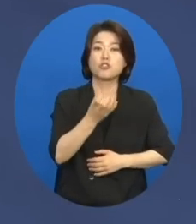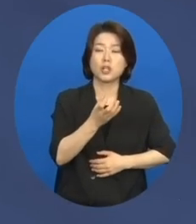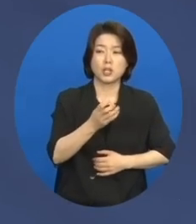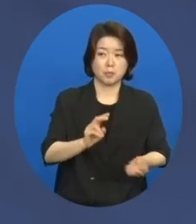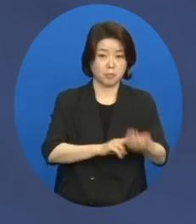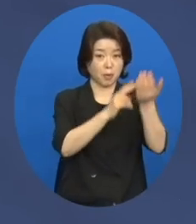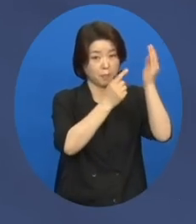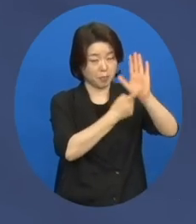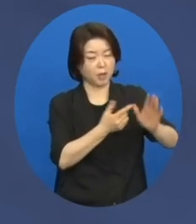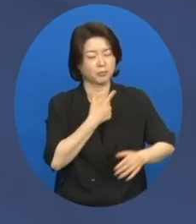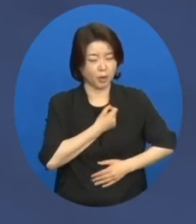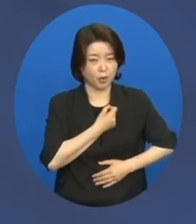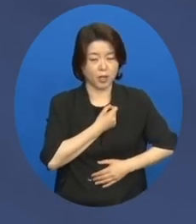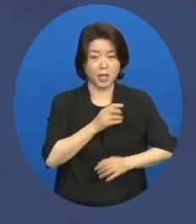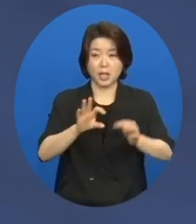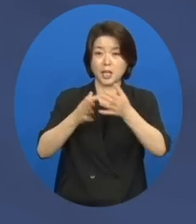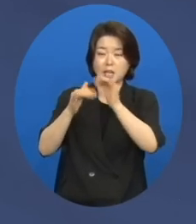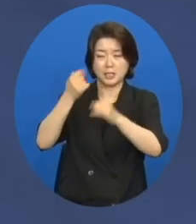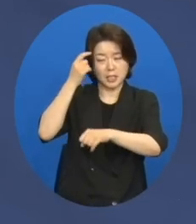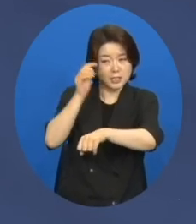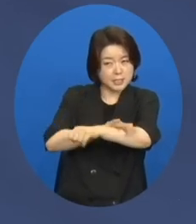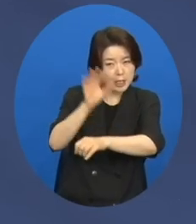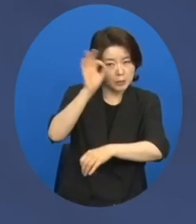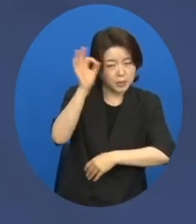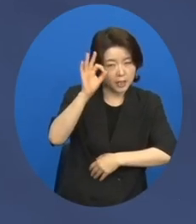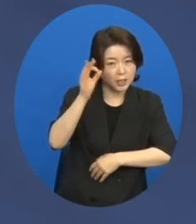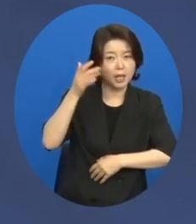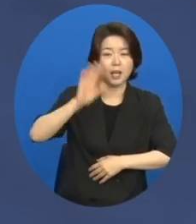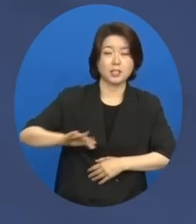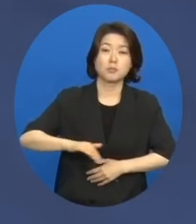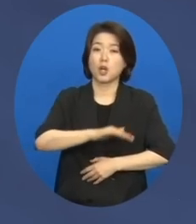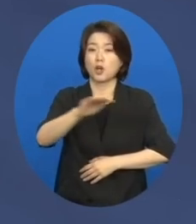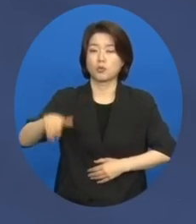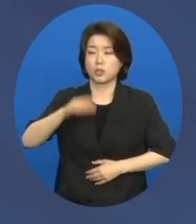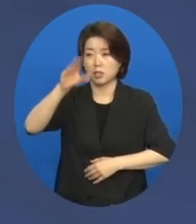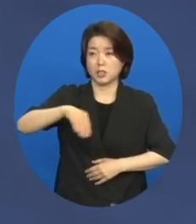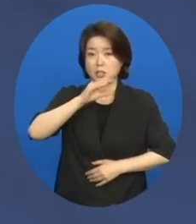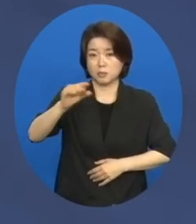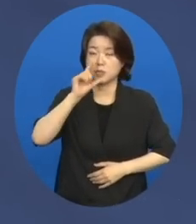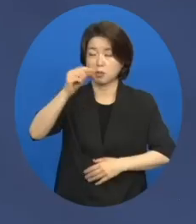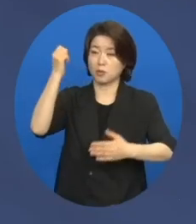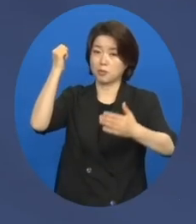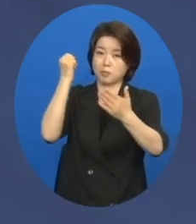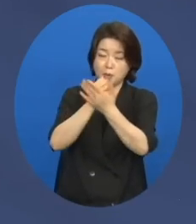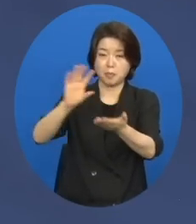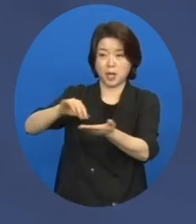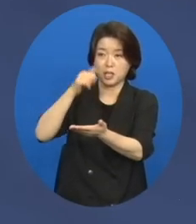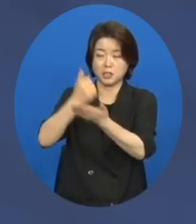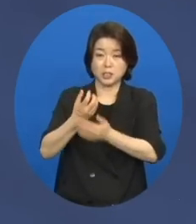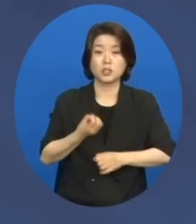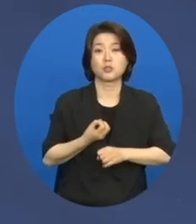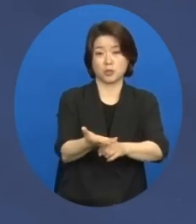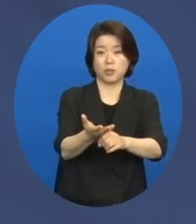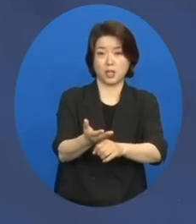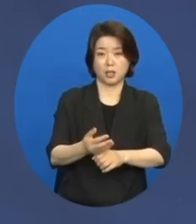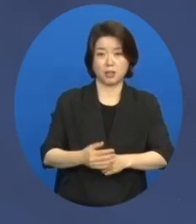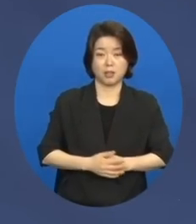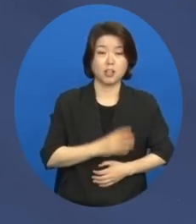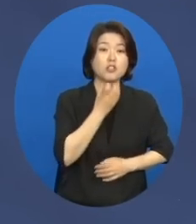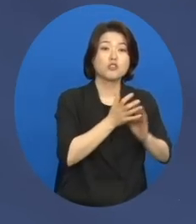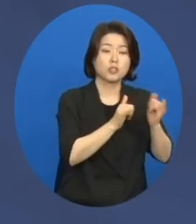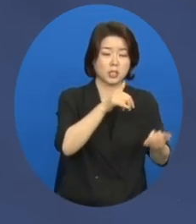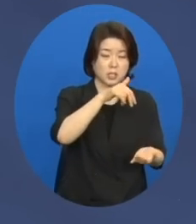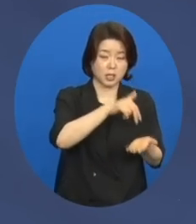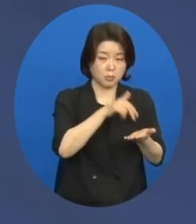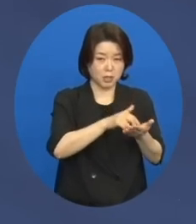구하고 헬라인은 지혜를 찾으나 우리는 십자가에 못 박힌 그리스도를 전하니, 유대인에게는